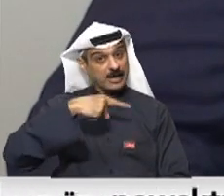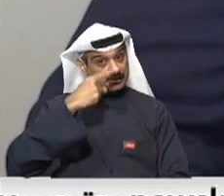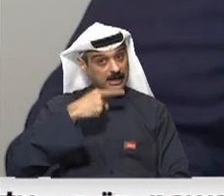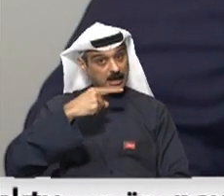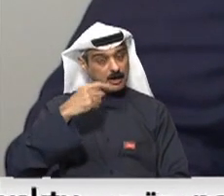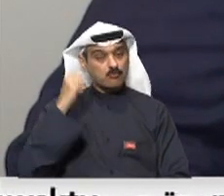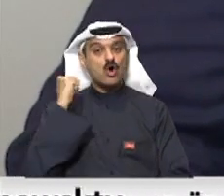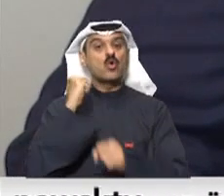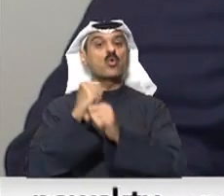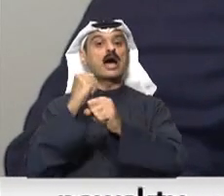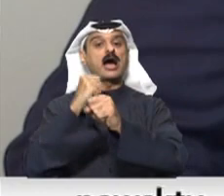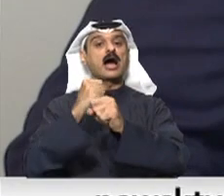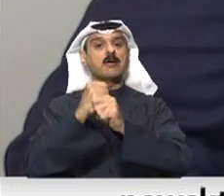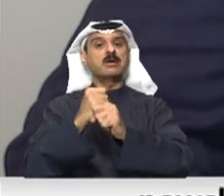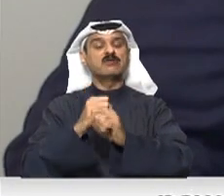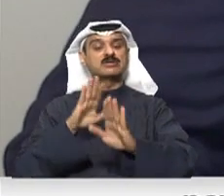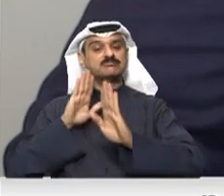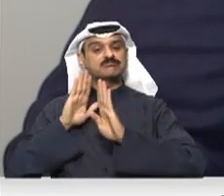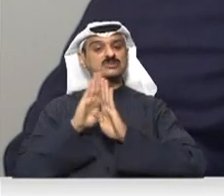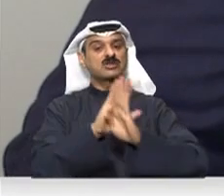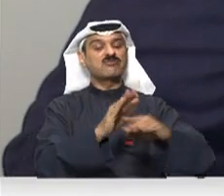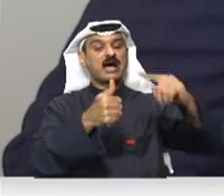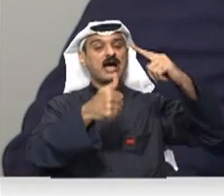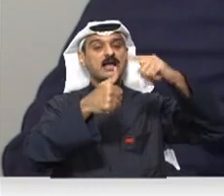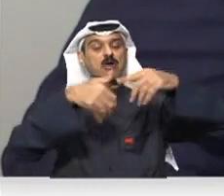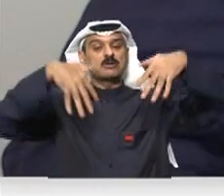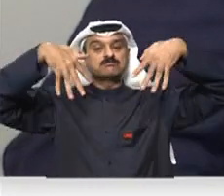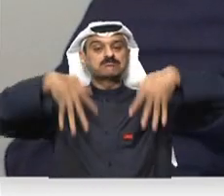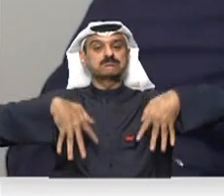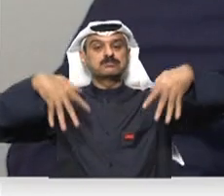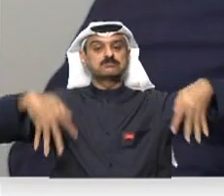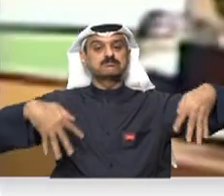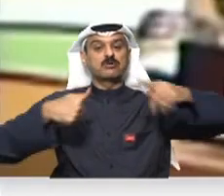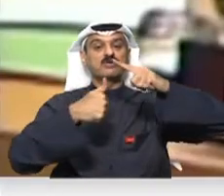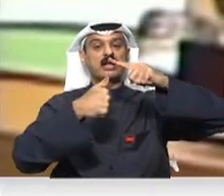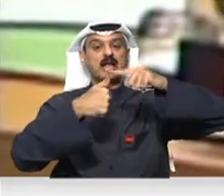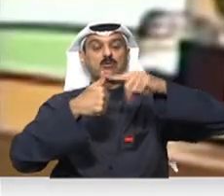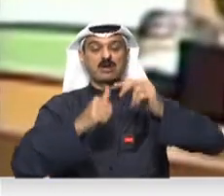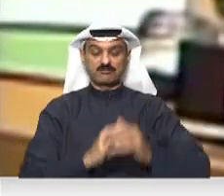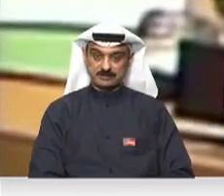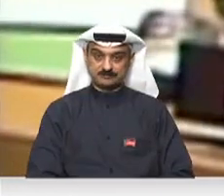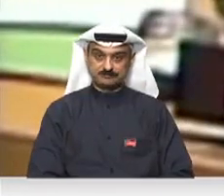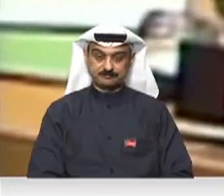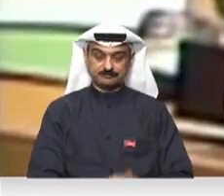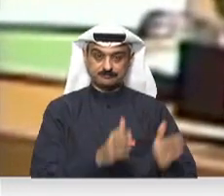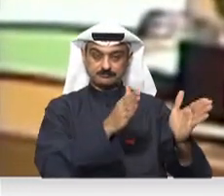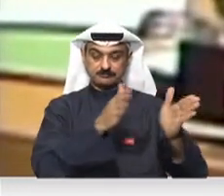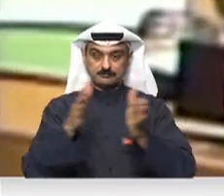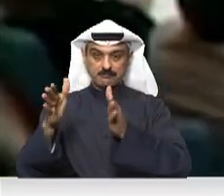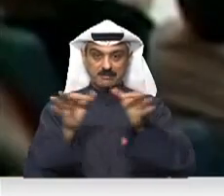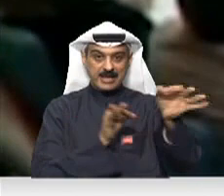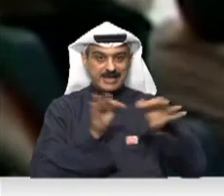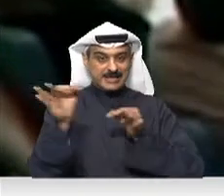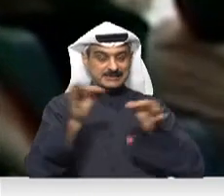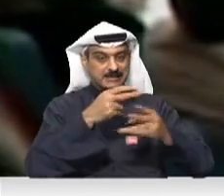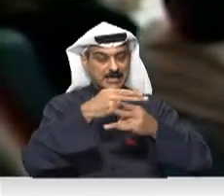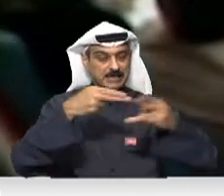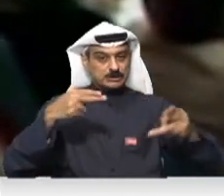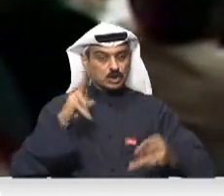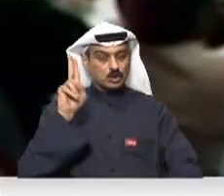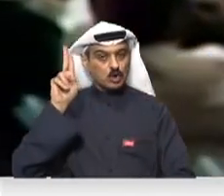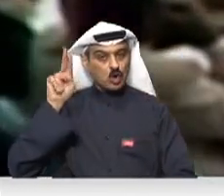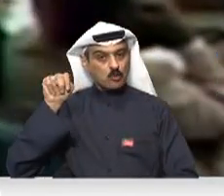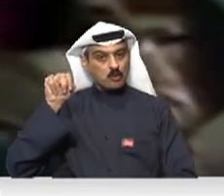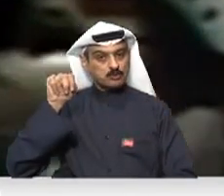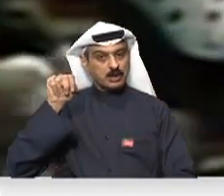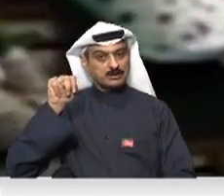بانها خط الدفاع الاول لبلدنا الحبيب وقاده الدبلوماسيه الكويتيه الامم المتحده